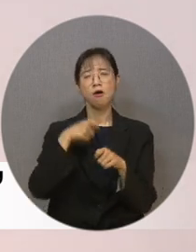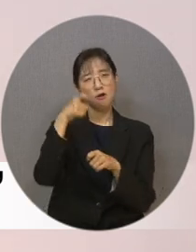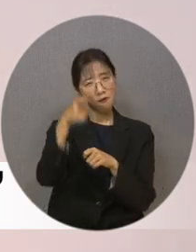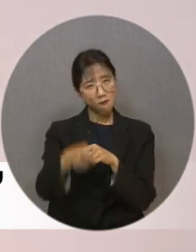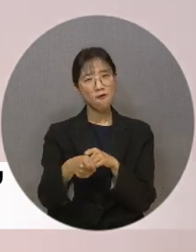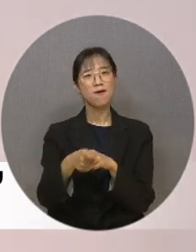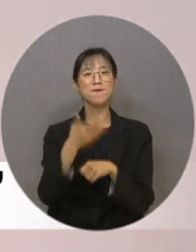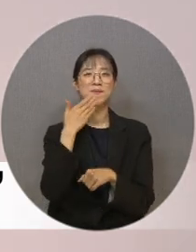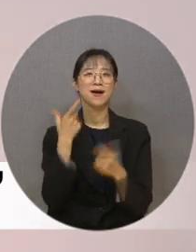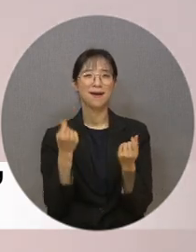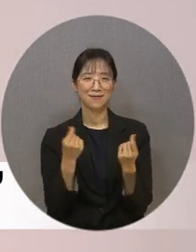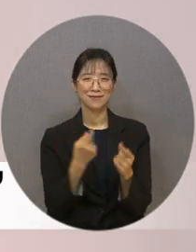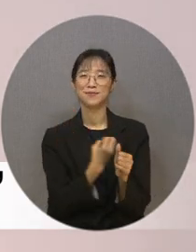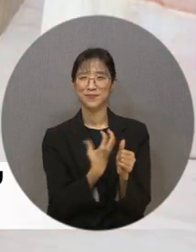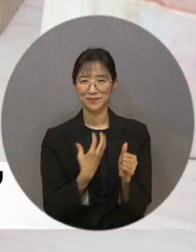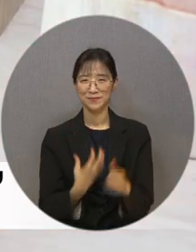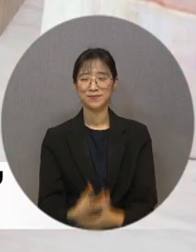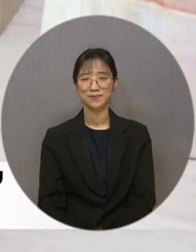남는다 말합니다.